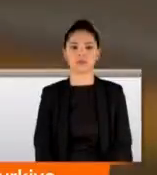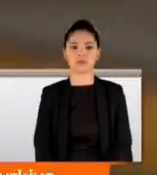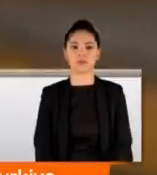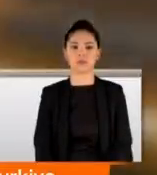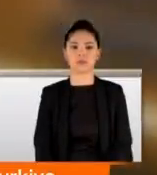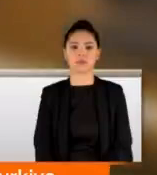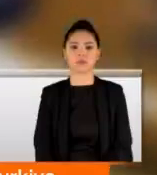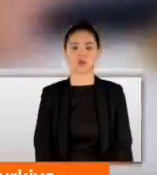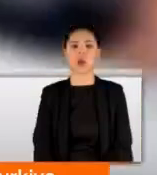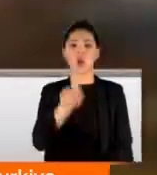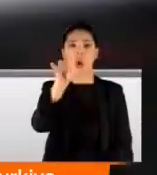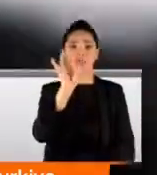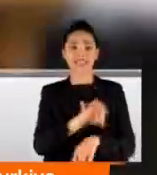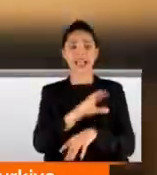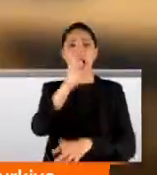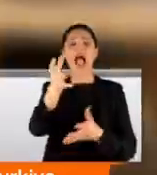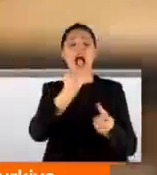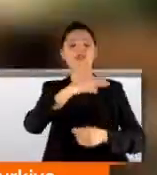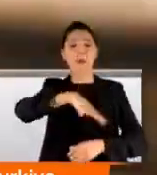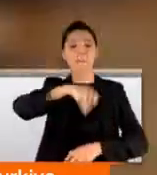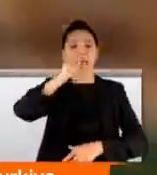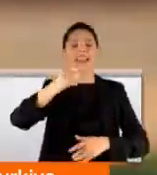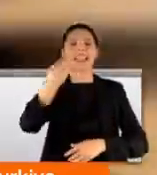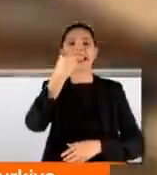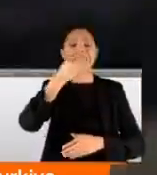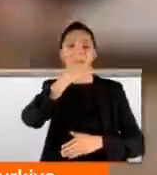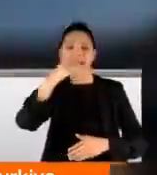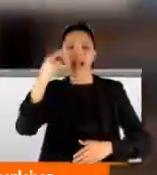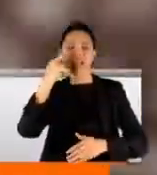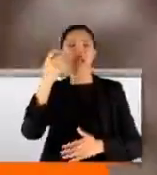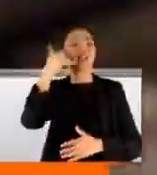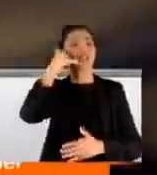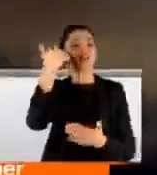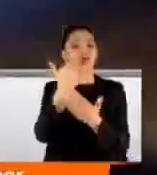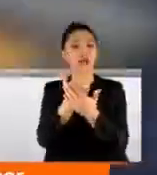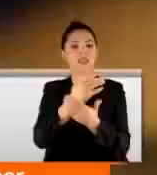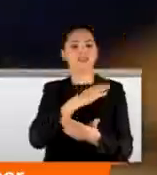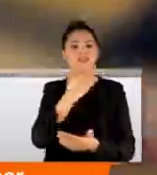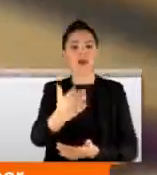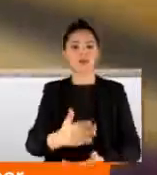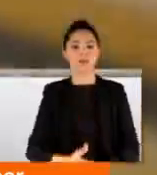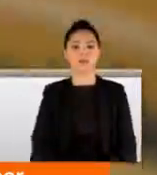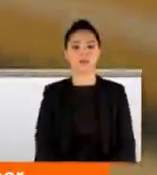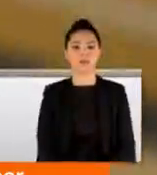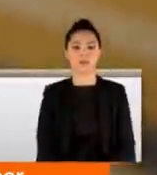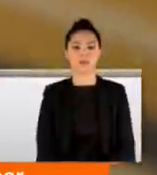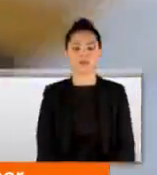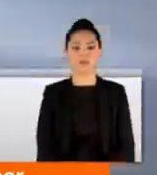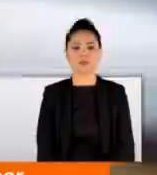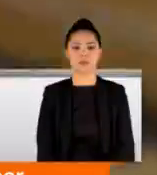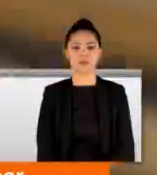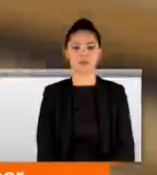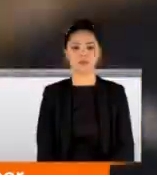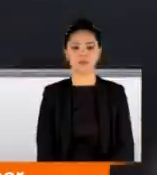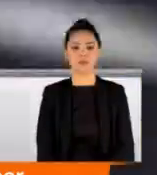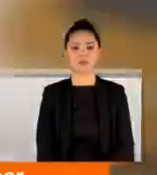yıkılmaz. Dehşet anı AVM'nin yemek katında cep telefonuyla kaydedildi. Derya, AVM yıkılmaz. Yıkılmaz AVM, bir